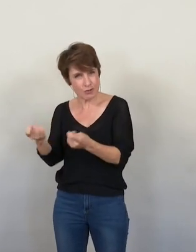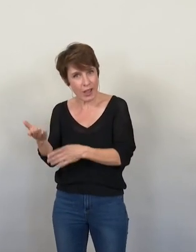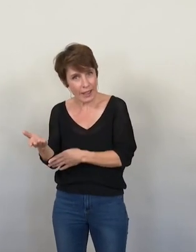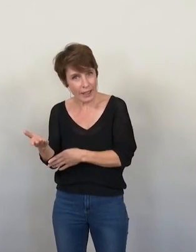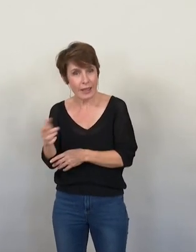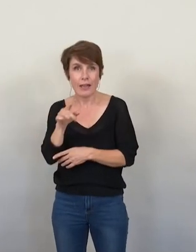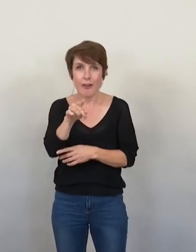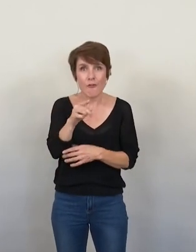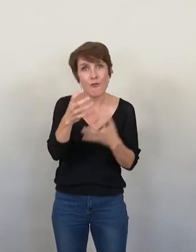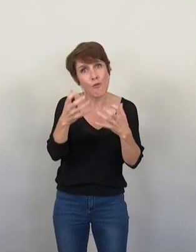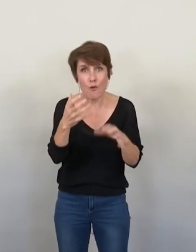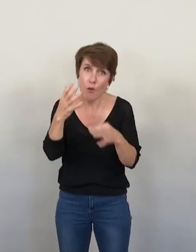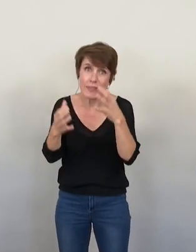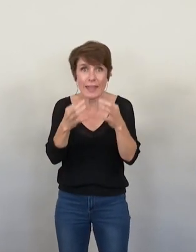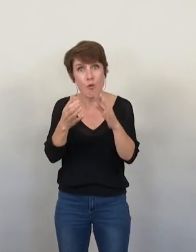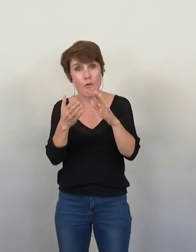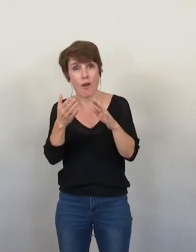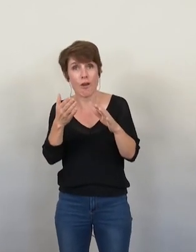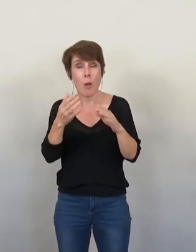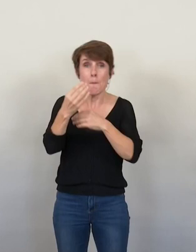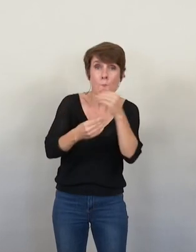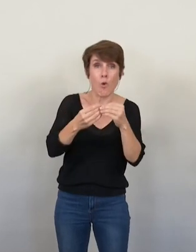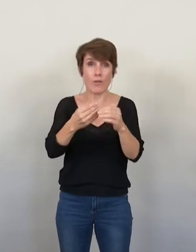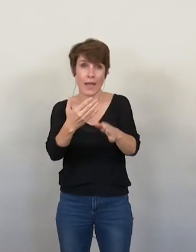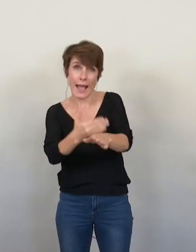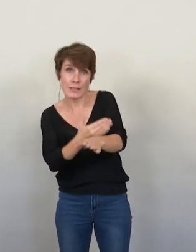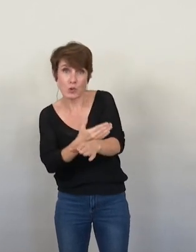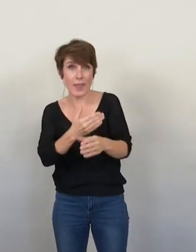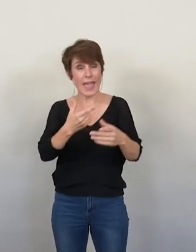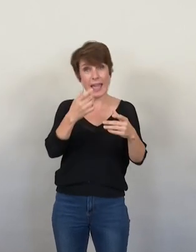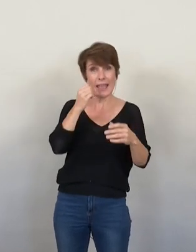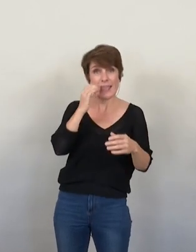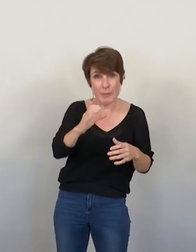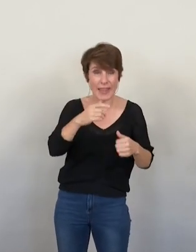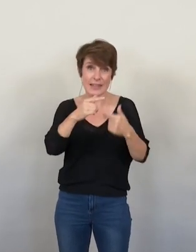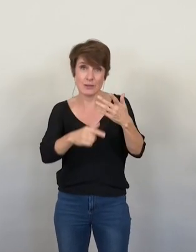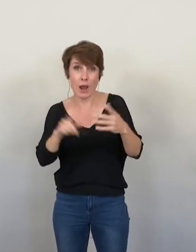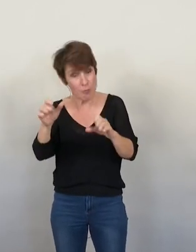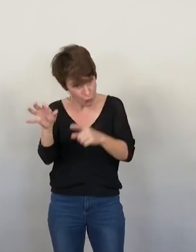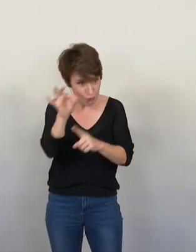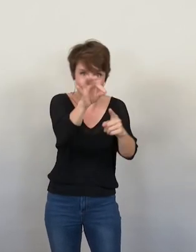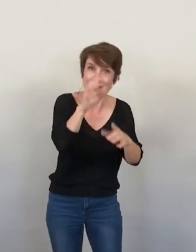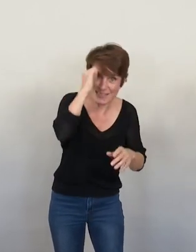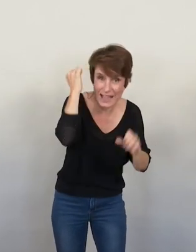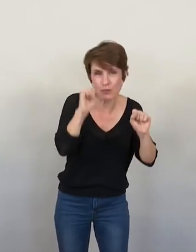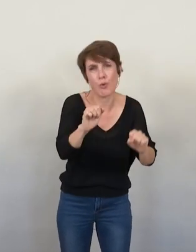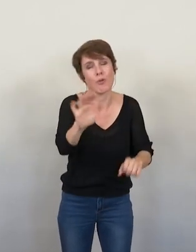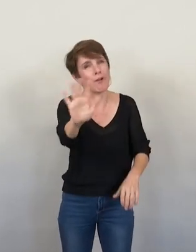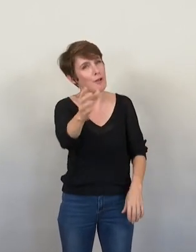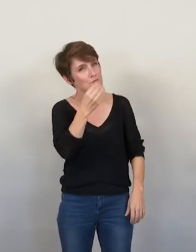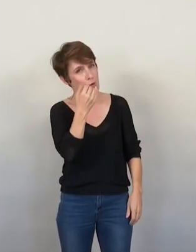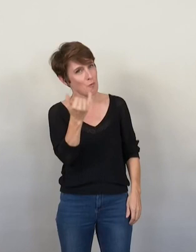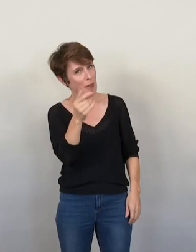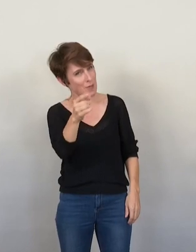monde capitaliste de l'actionnariat et des dividendes pourrait vous intéresser mais non grand Dieu à l'évidence vous connaissez et